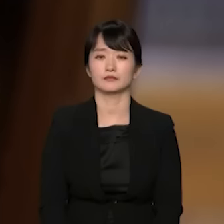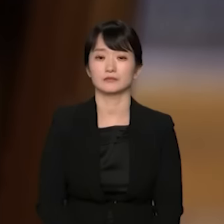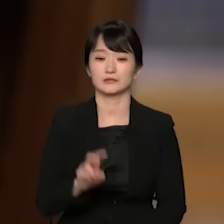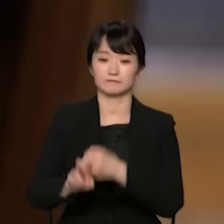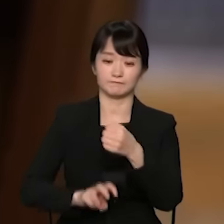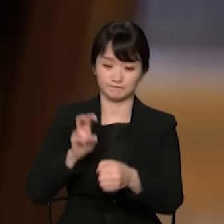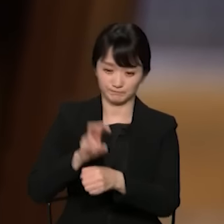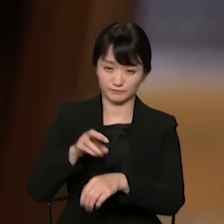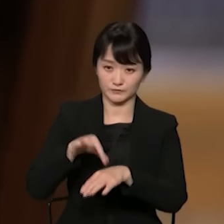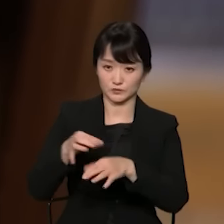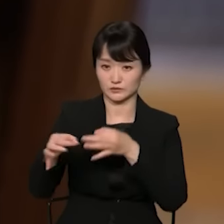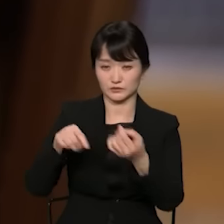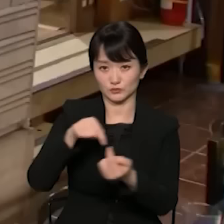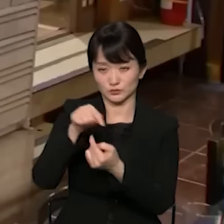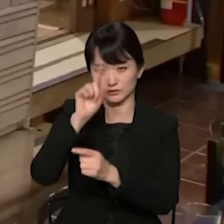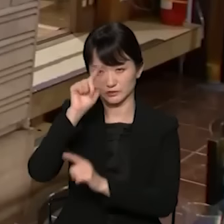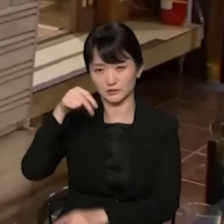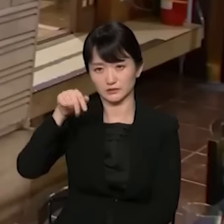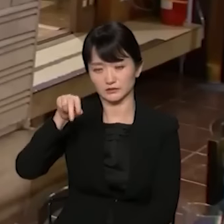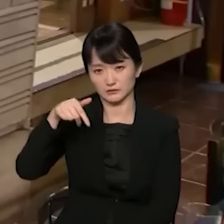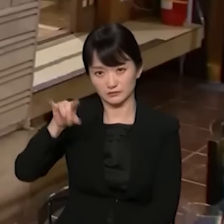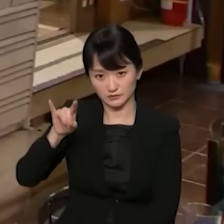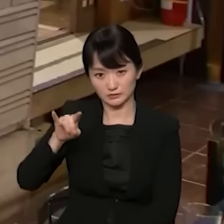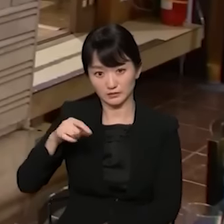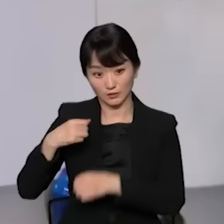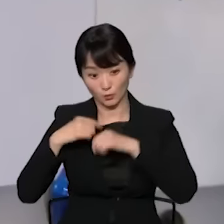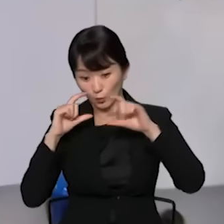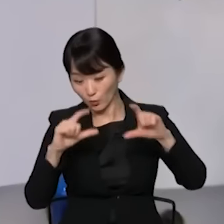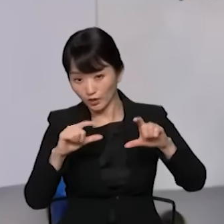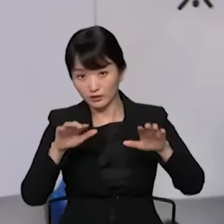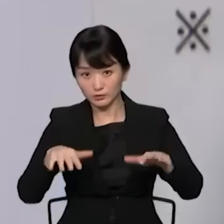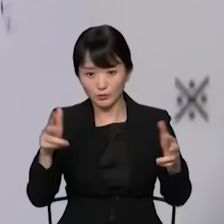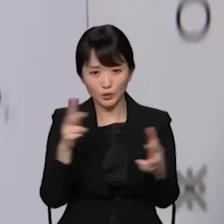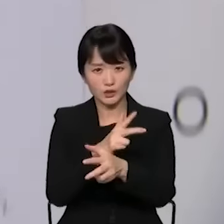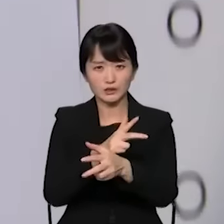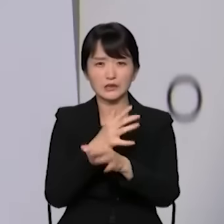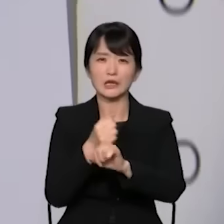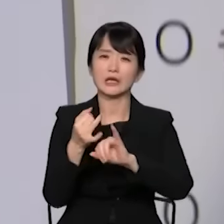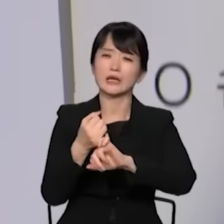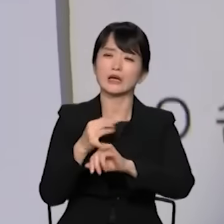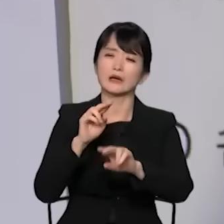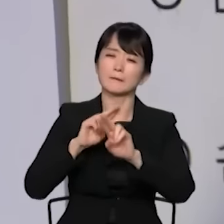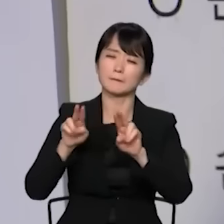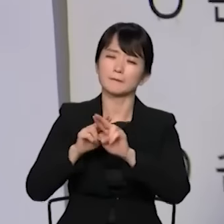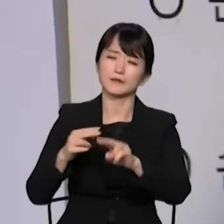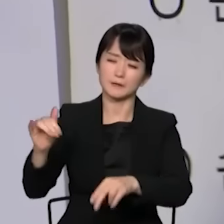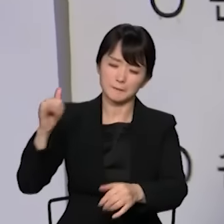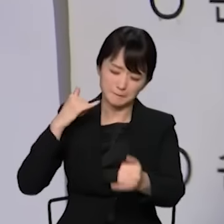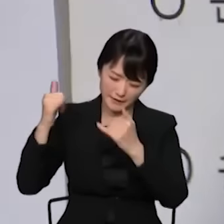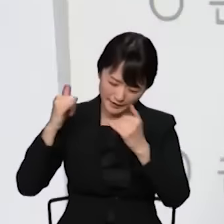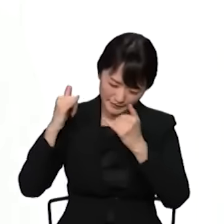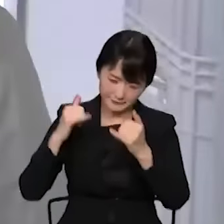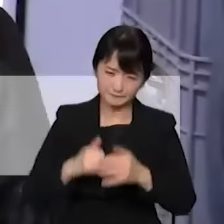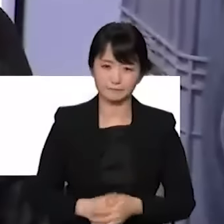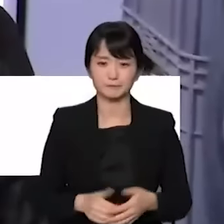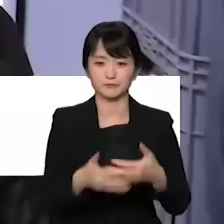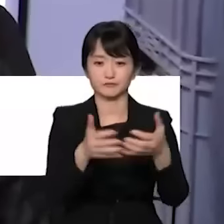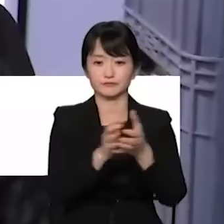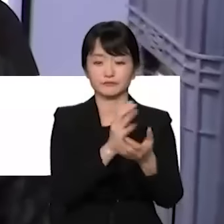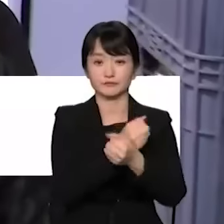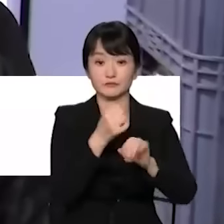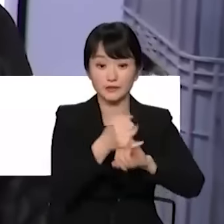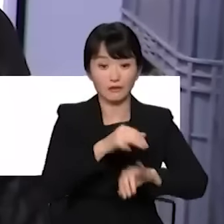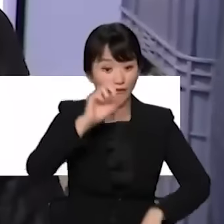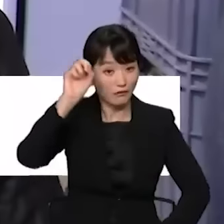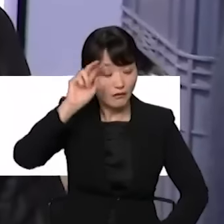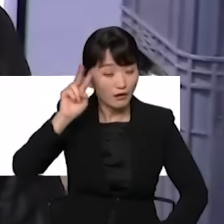20년째 고깃집을 운영하는 이상재 씨는 계엄 사태가 터진 이번 주 예약 취소 연락을 줄줄이 받았습니다. 단체로 하신 분들이